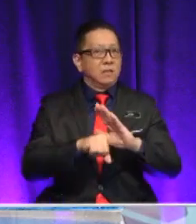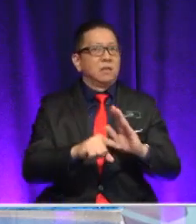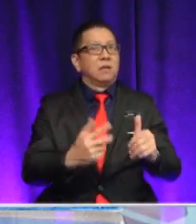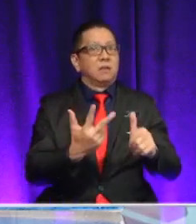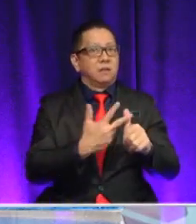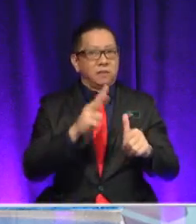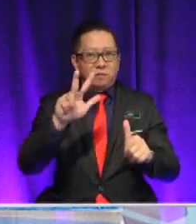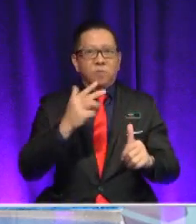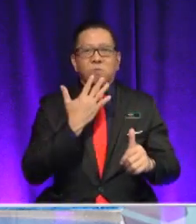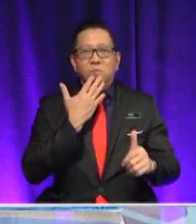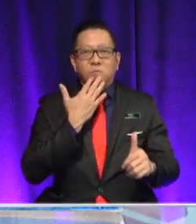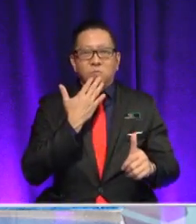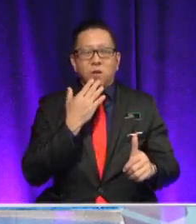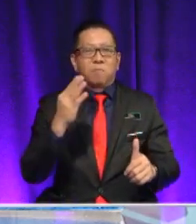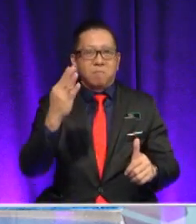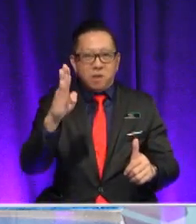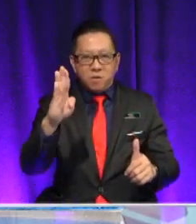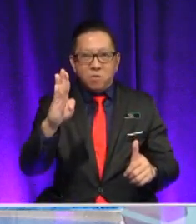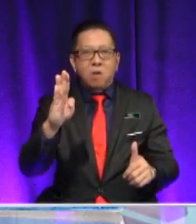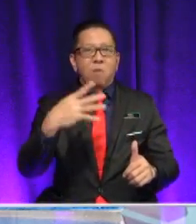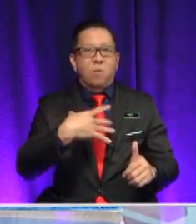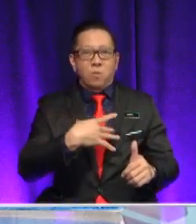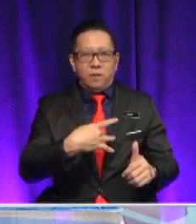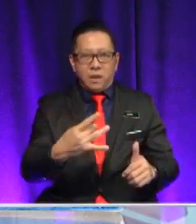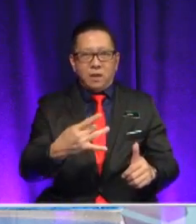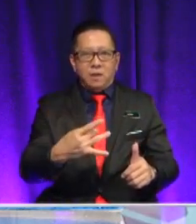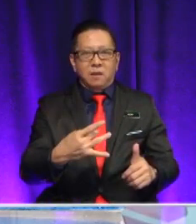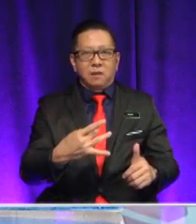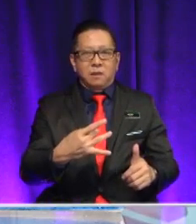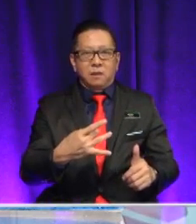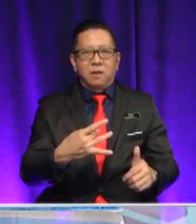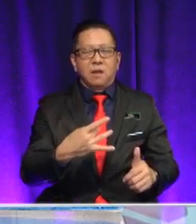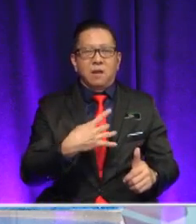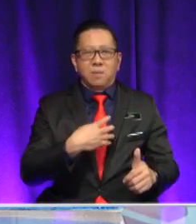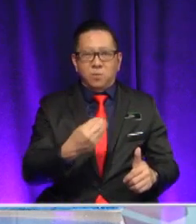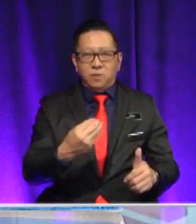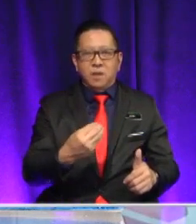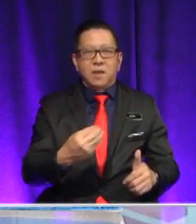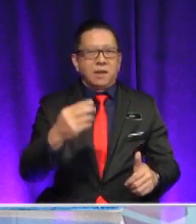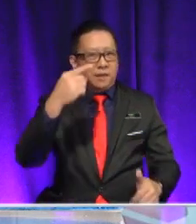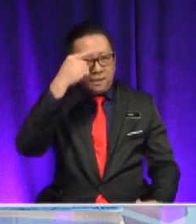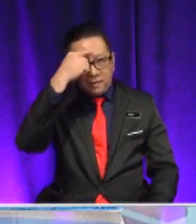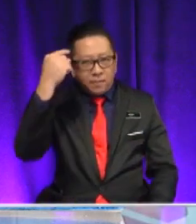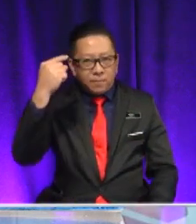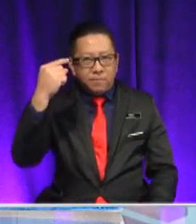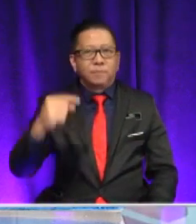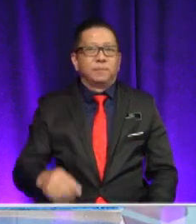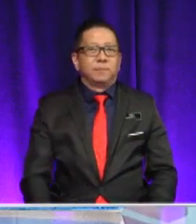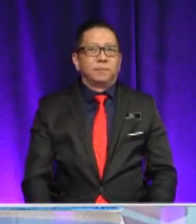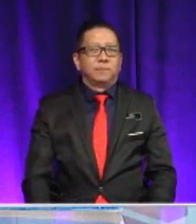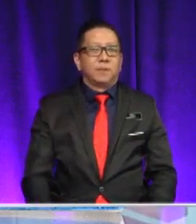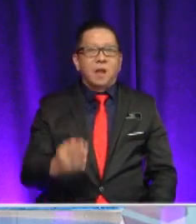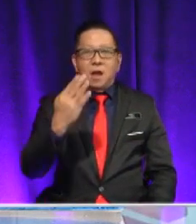penggunaannya biru putih hitam putih ada